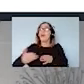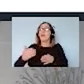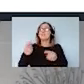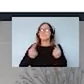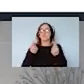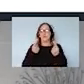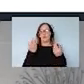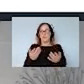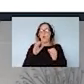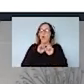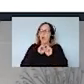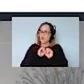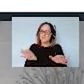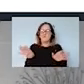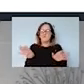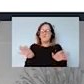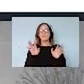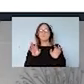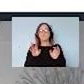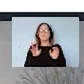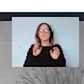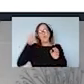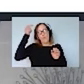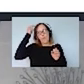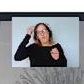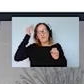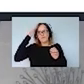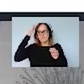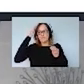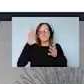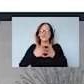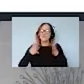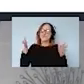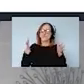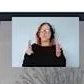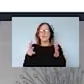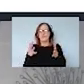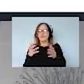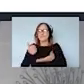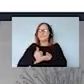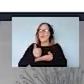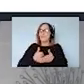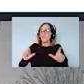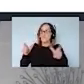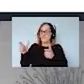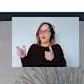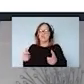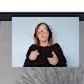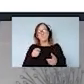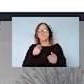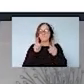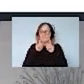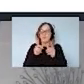sytuacja. Oczywiście w naszych głowach jest to bardzo duże stacjonarne wydarzenie, na którym